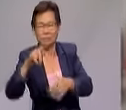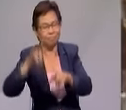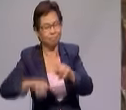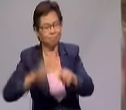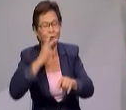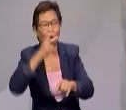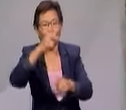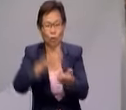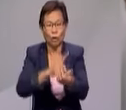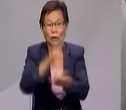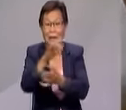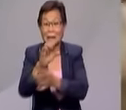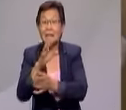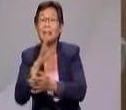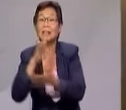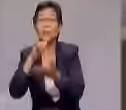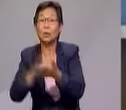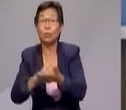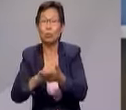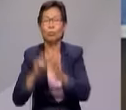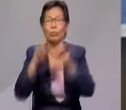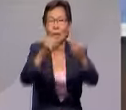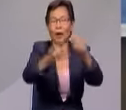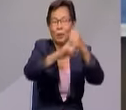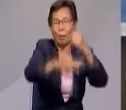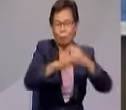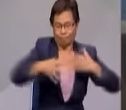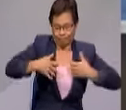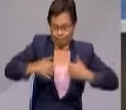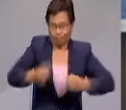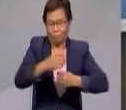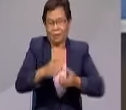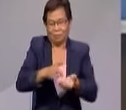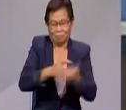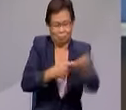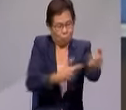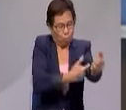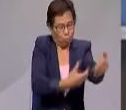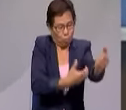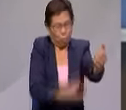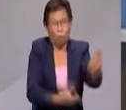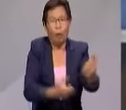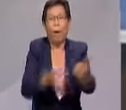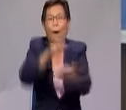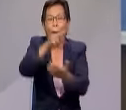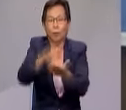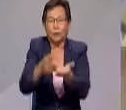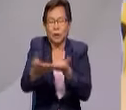Dr. Lee Boon Chye berkata demikian selepas menghadiri kempen kesihatan dan derma darah di Pusat Khidmat Parlimen Batu Gajah.